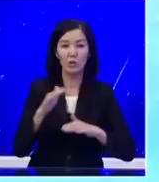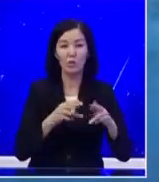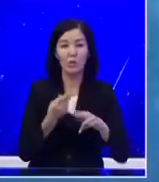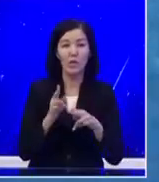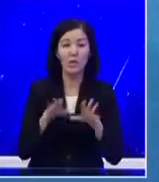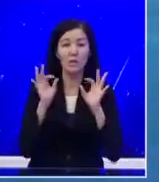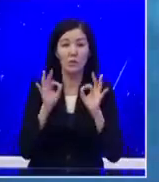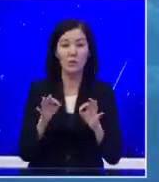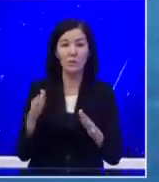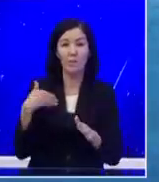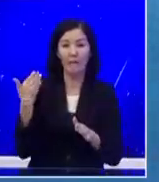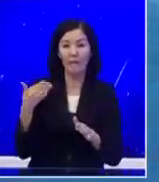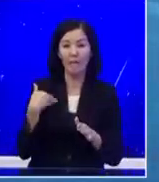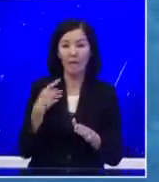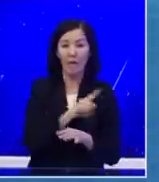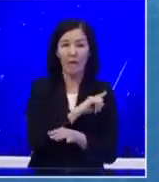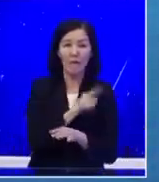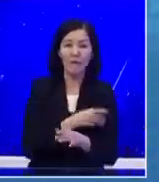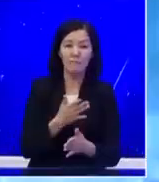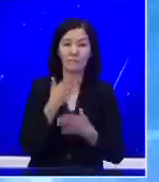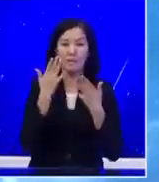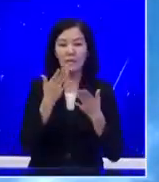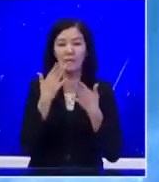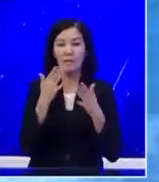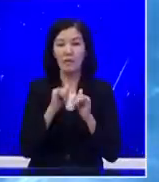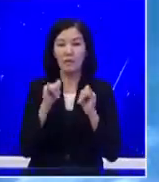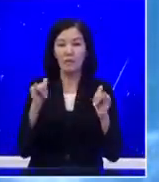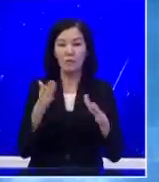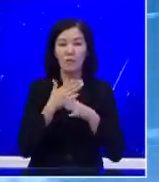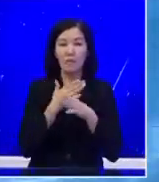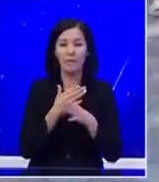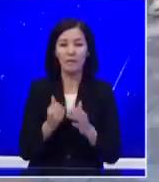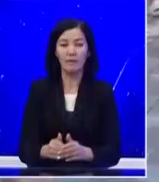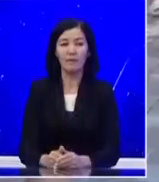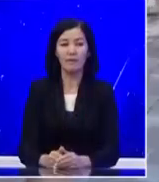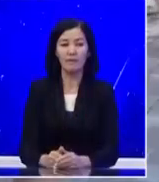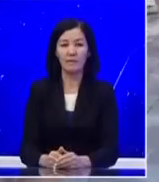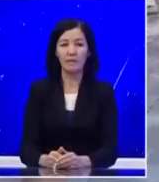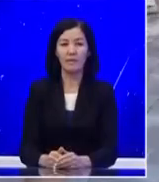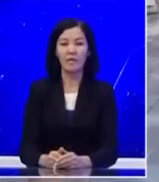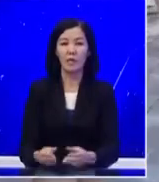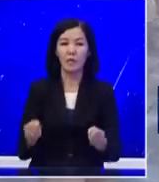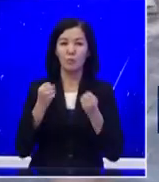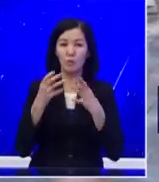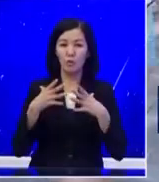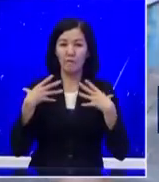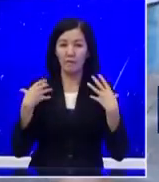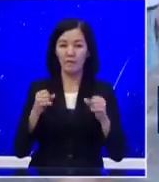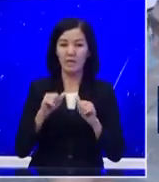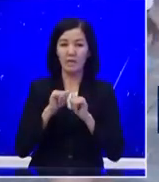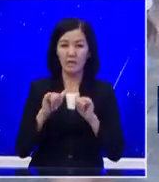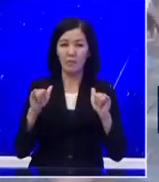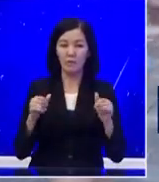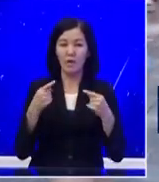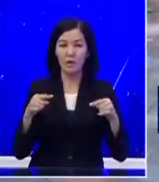тиімді әдіс. Себебі бұл шығет пен тыныс алу мүшелерін дамытуға ықпал етеді. Біз спортшының физикалық қасиеттерін дамытуға арналған